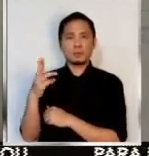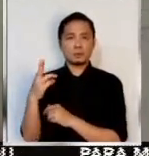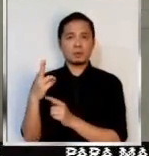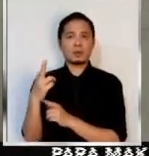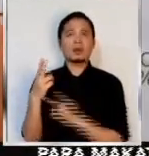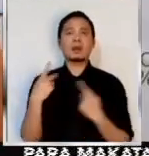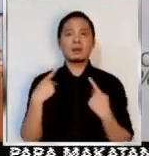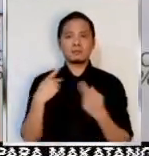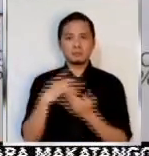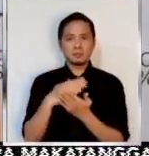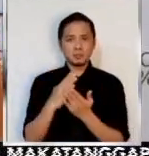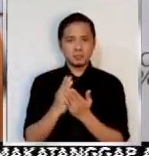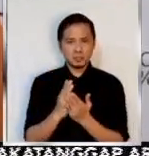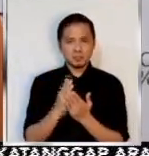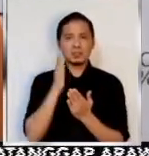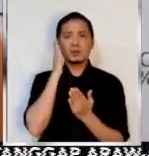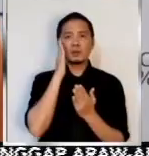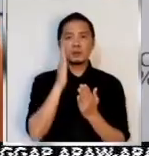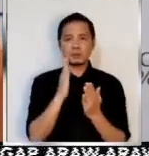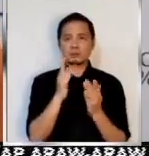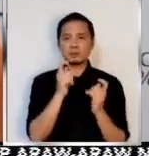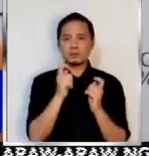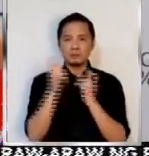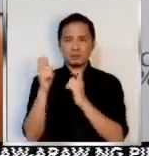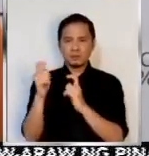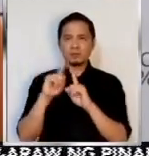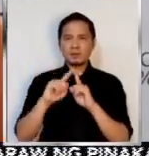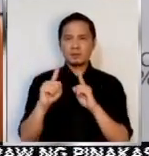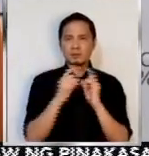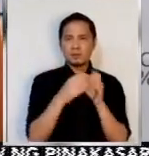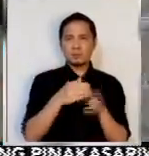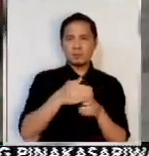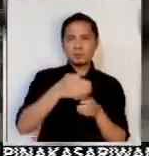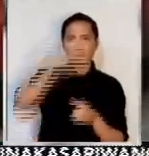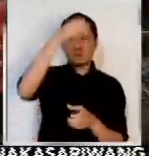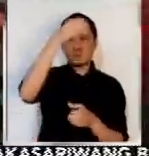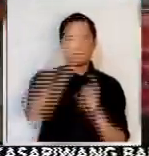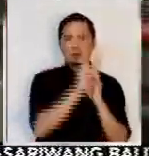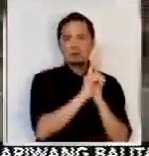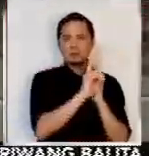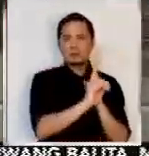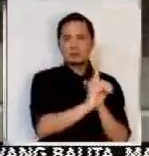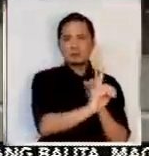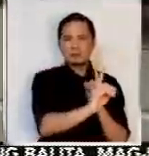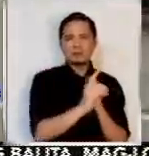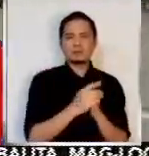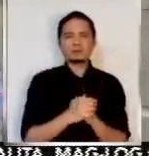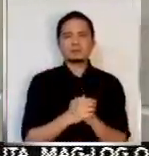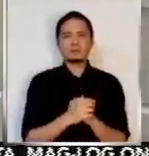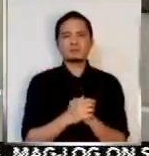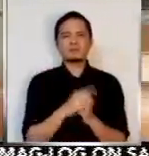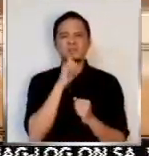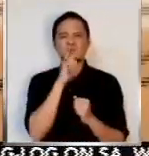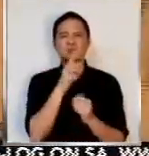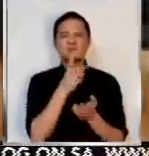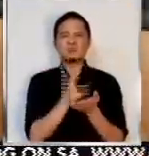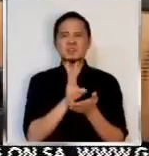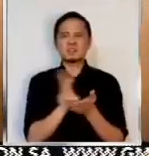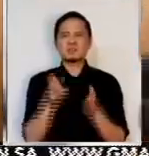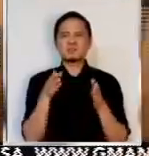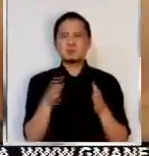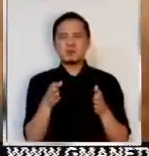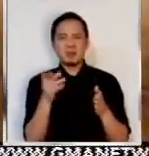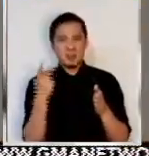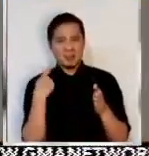na poste. Ang gusto talaga namin ilipat na dahil sayang lang yung kalsado kung meron pang nakatiwangwang na